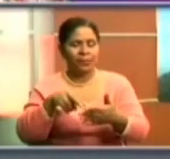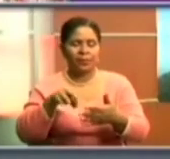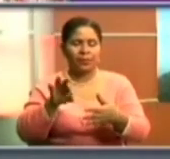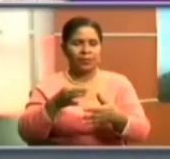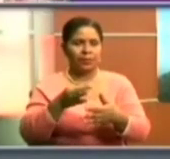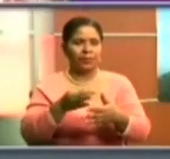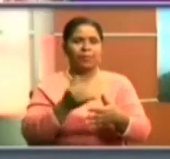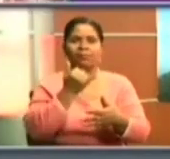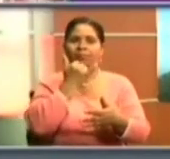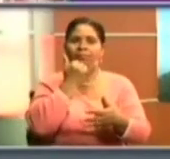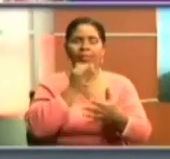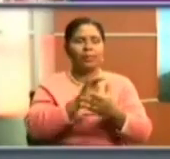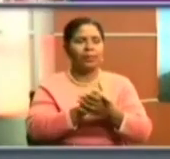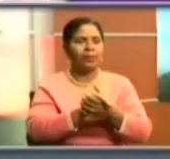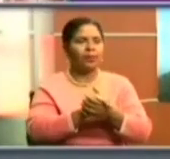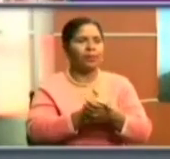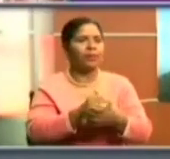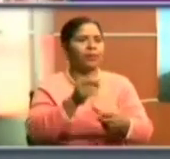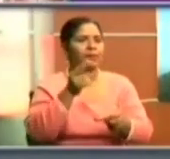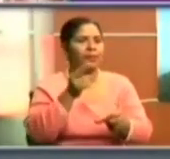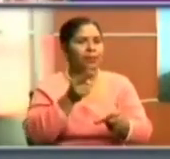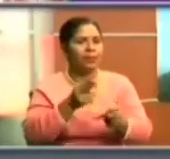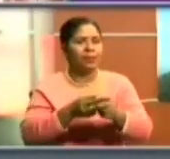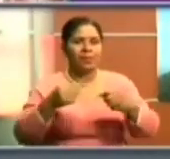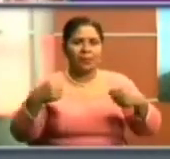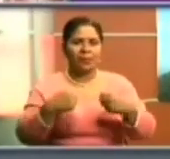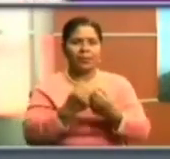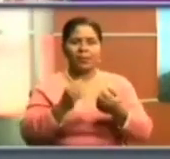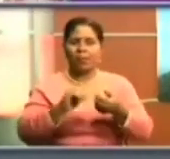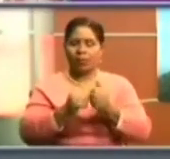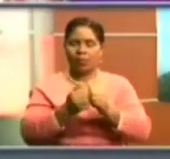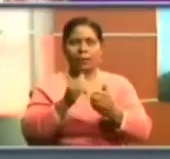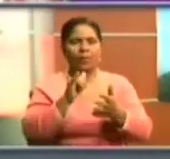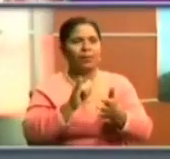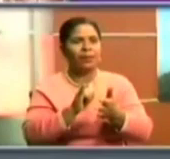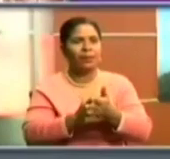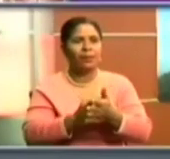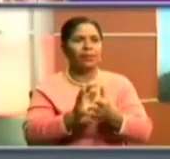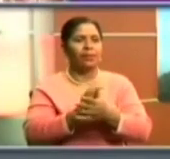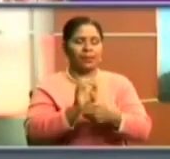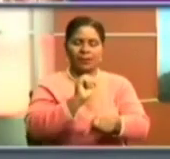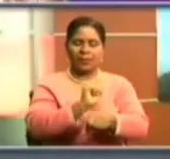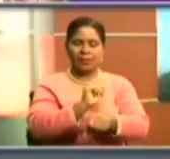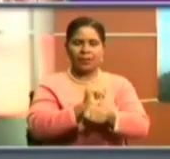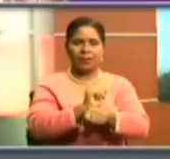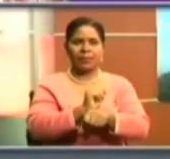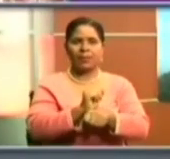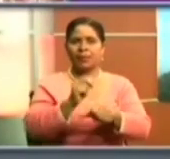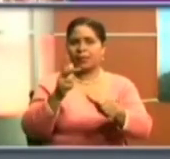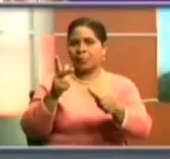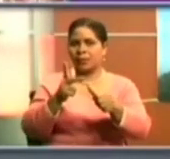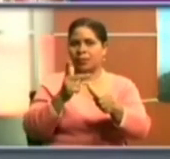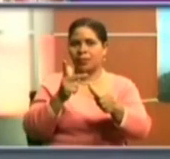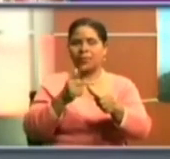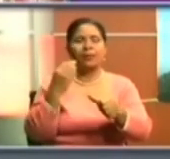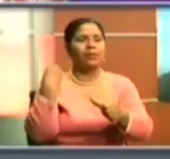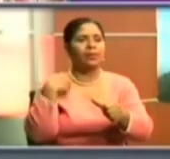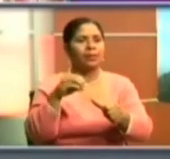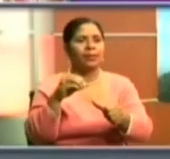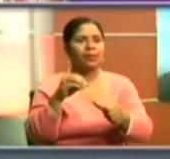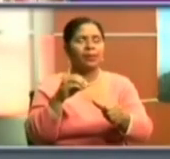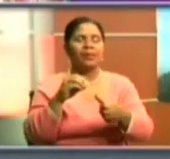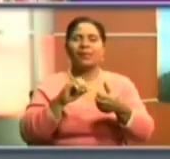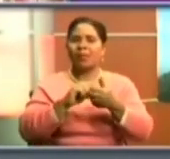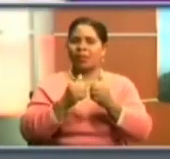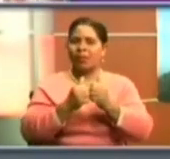les coupables. Dans le cadre d'incident passé la voie, l'inspection générale travaille sur trois aspects que ont été reprochés